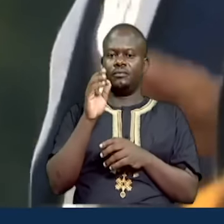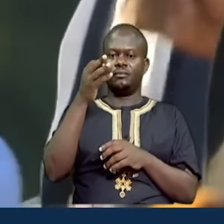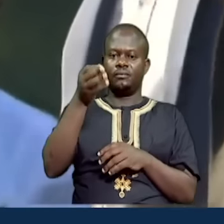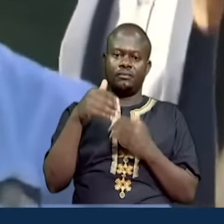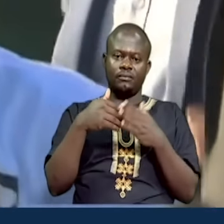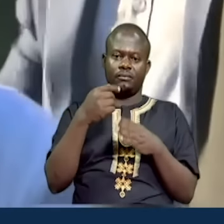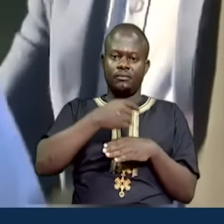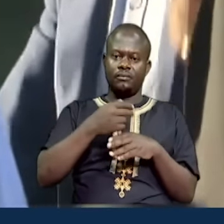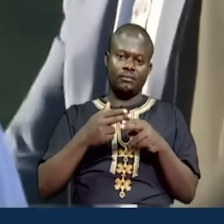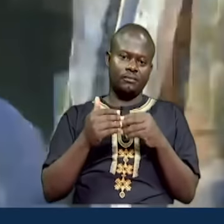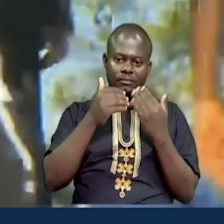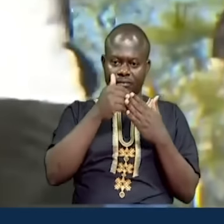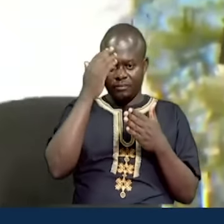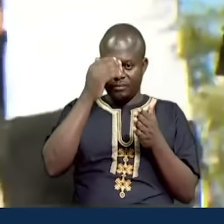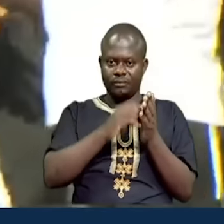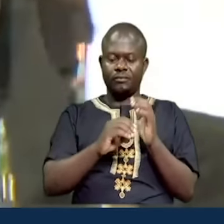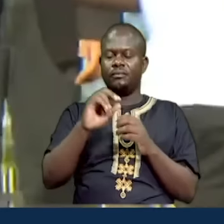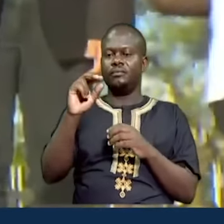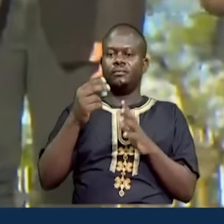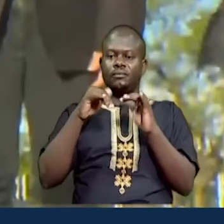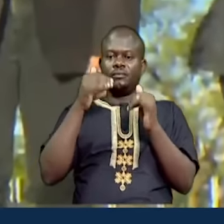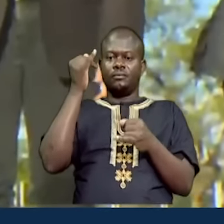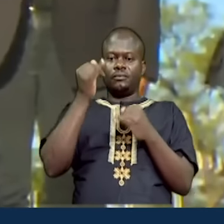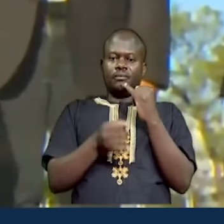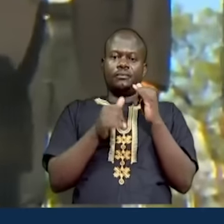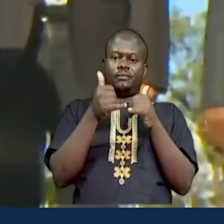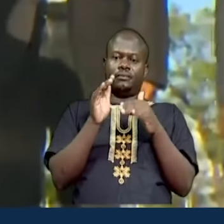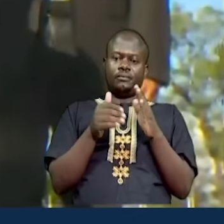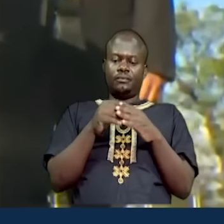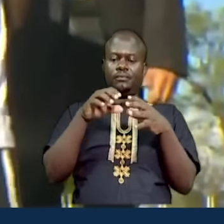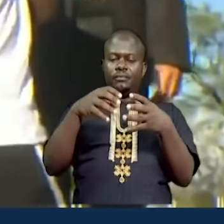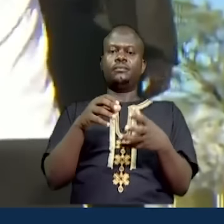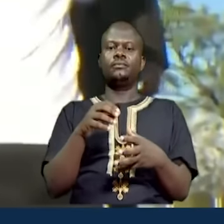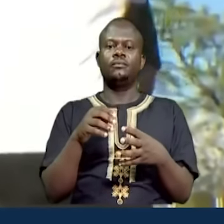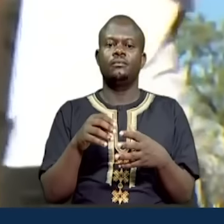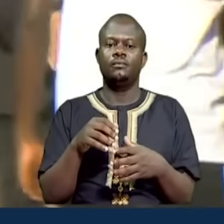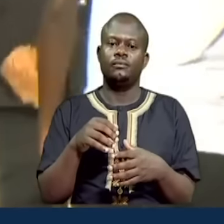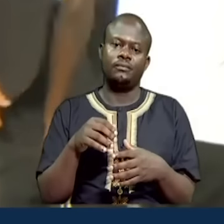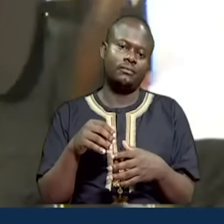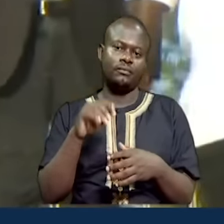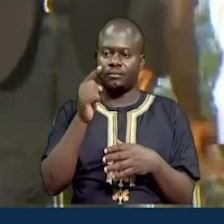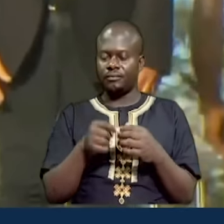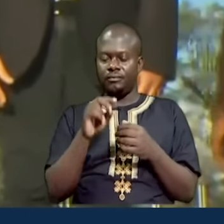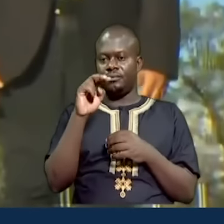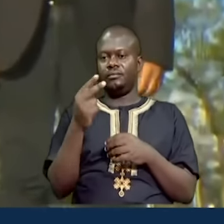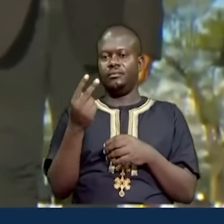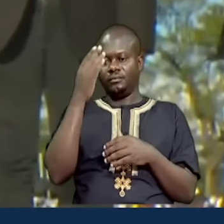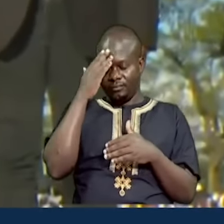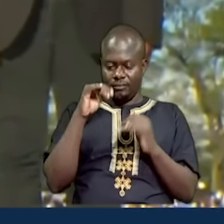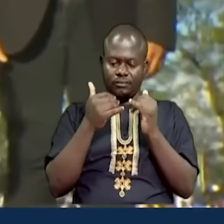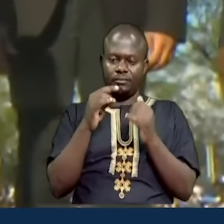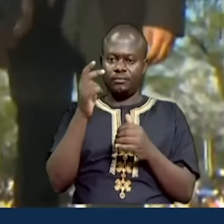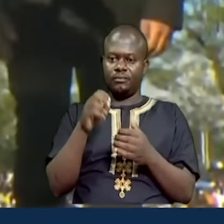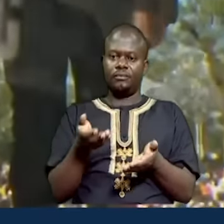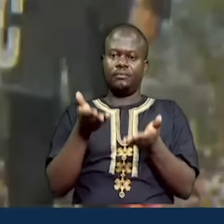gitandetse no mu minsi iri imbere kuko mu kiciro cya kabiri bari gukina basoza nabo imikino y'amatsinda bagomba gukina playoffs kimwe cya kabiri tukamenya ikipe abiragomba